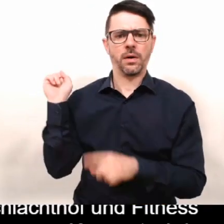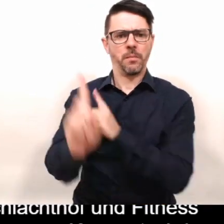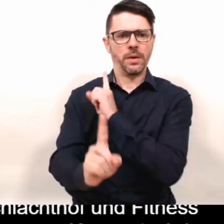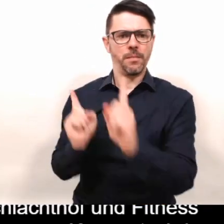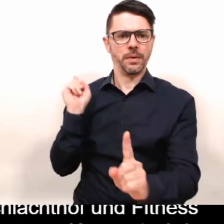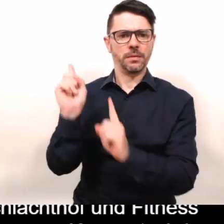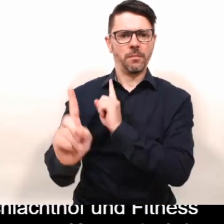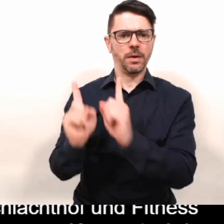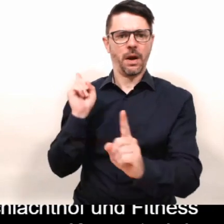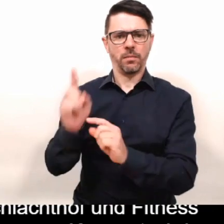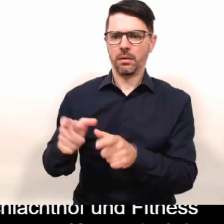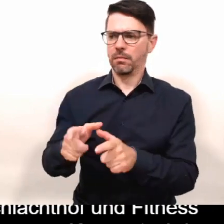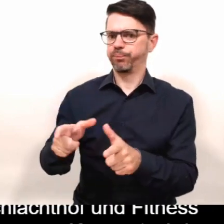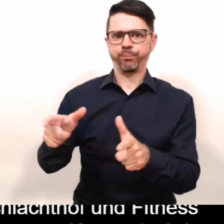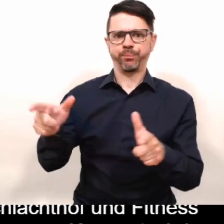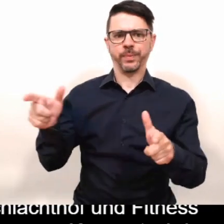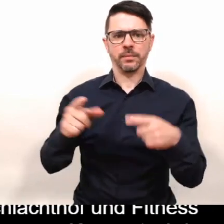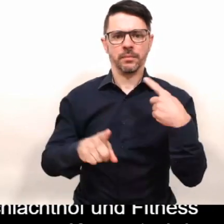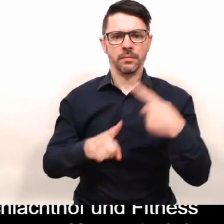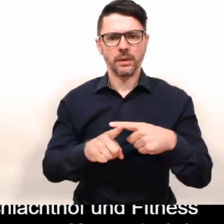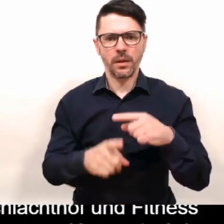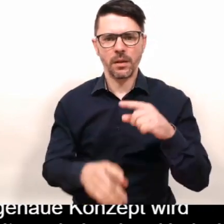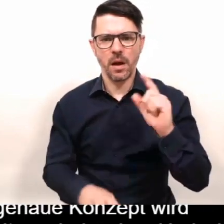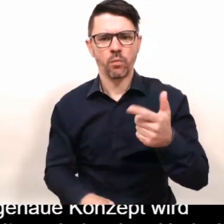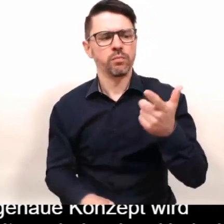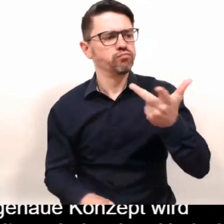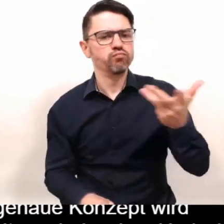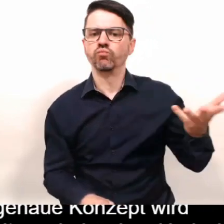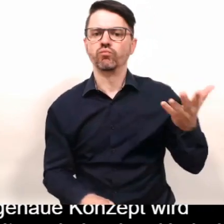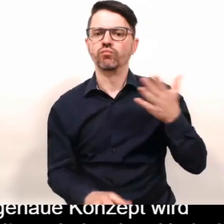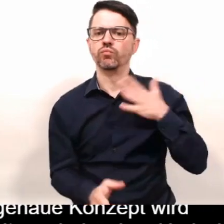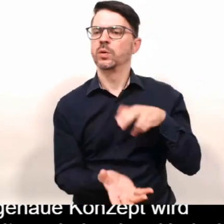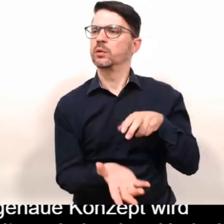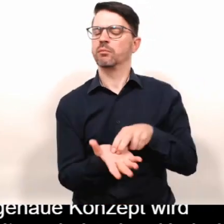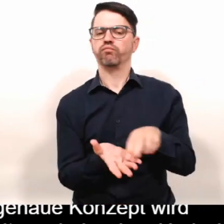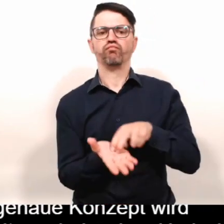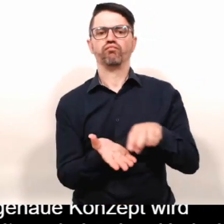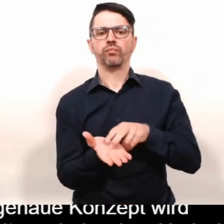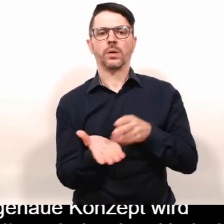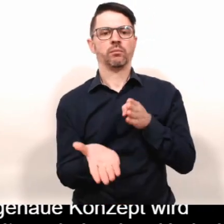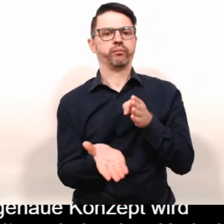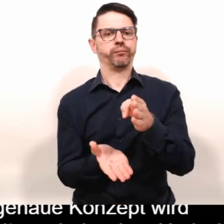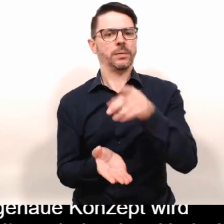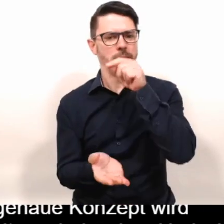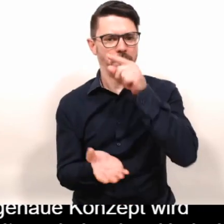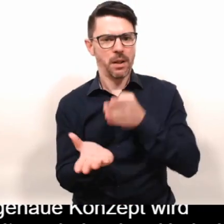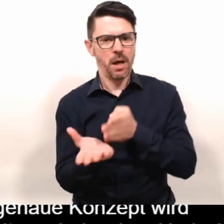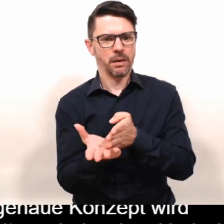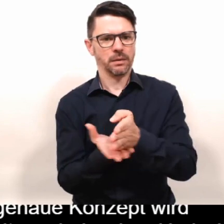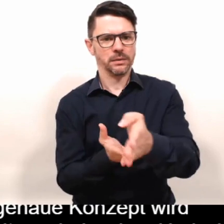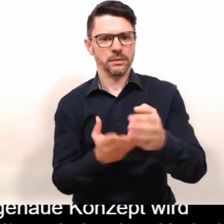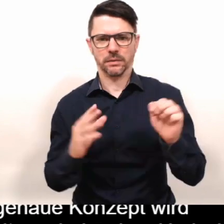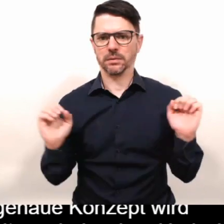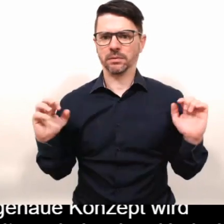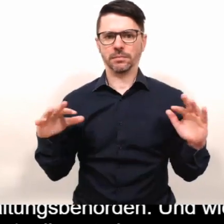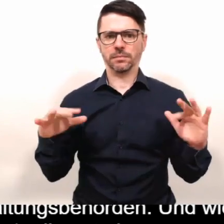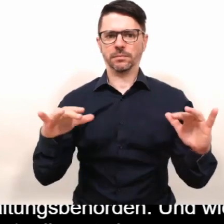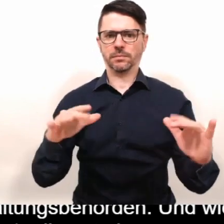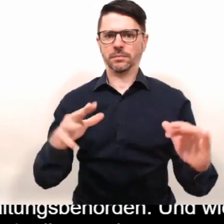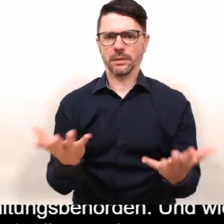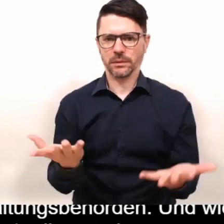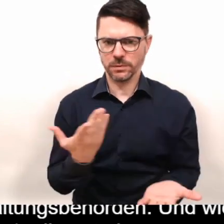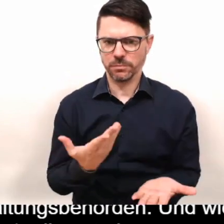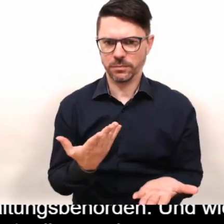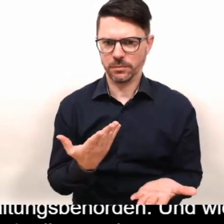noch die ganz normalen Passanten, die eigentlich über den Marienplatz gehen wollen, die eigentlich jetzt nicht tangiert werden wollen. Könnte man bei einer Normalsituation